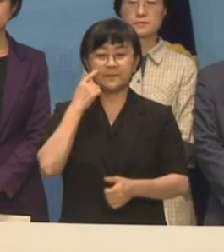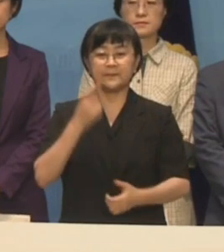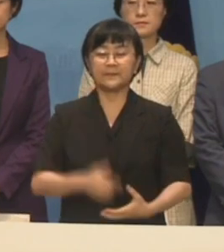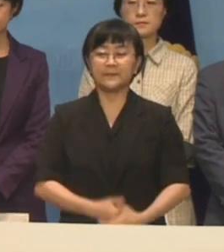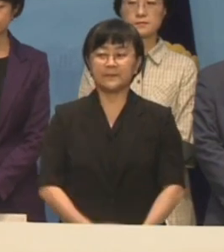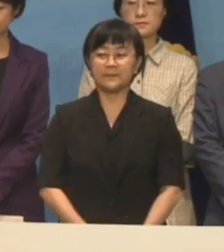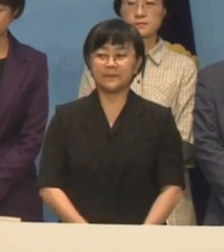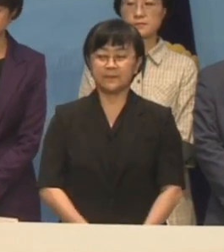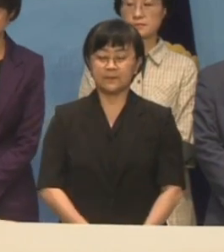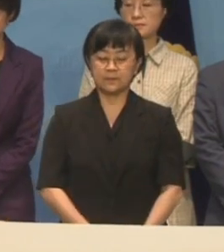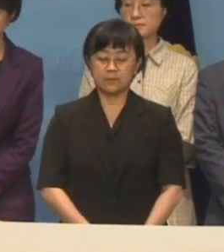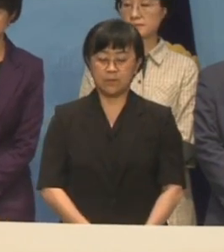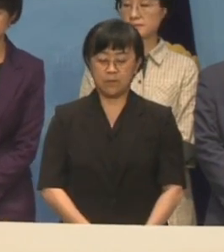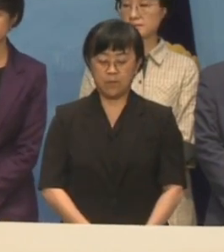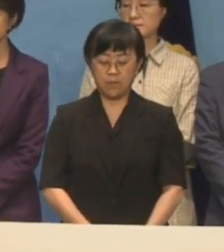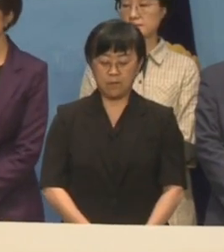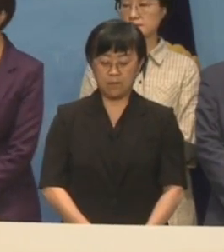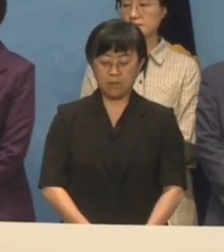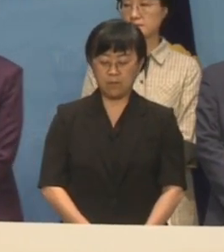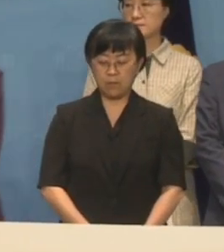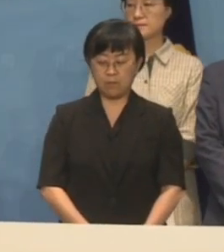하겠습니다.